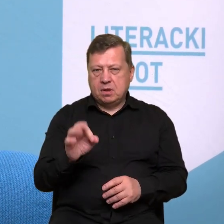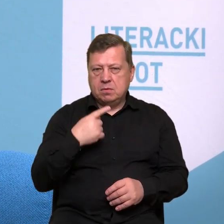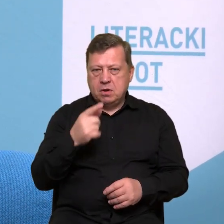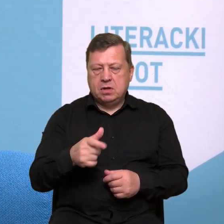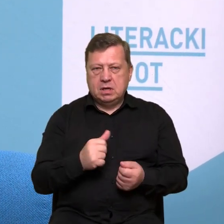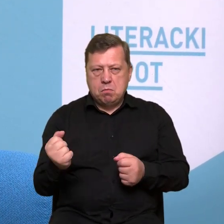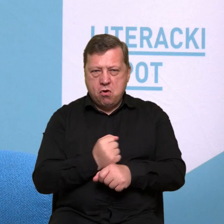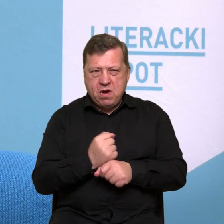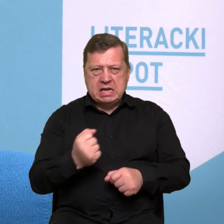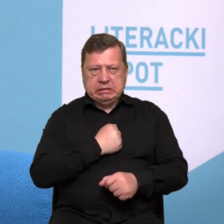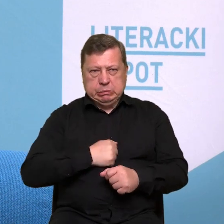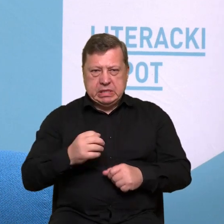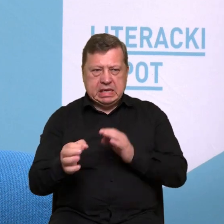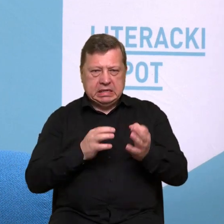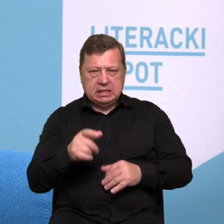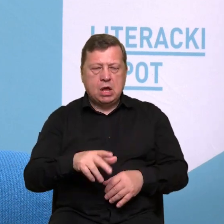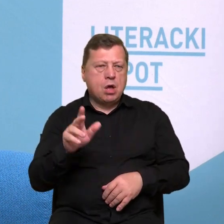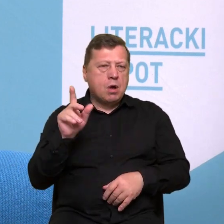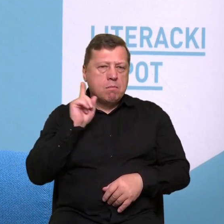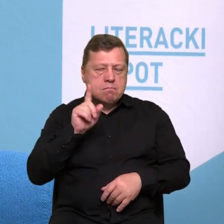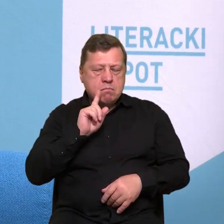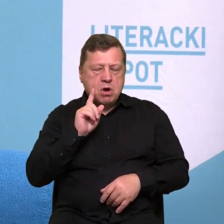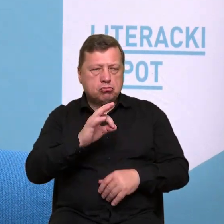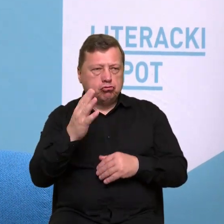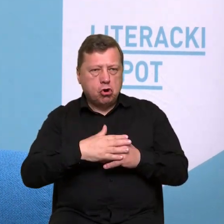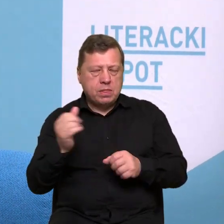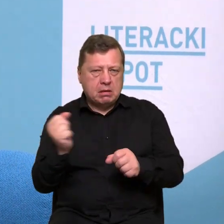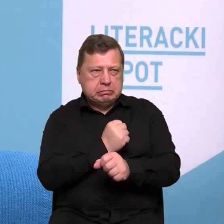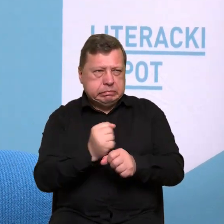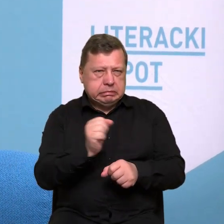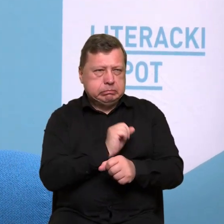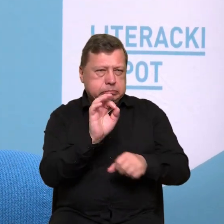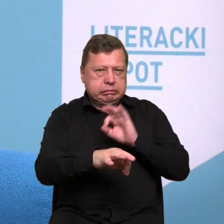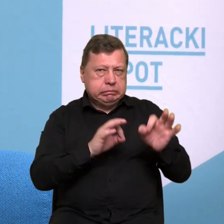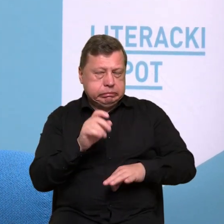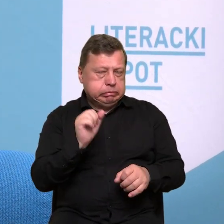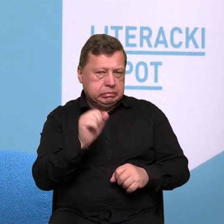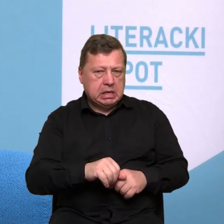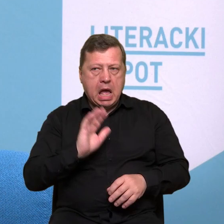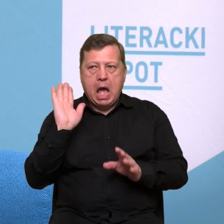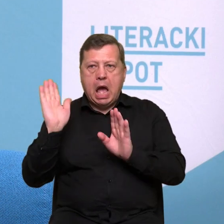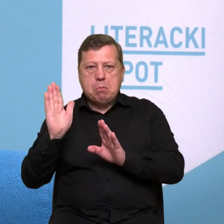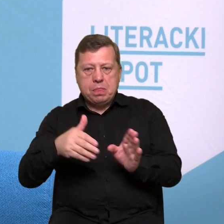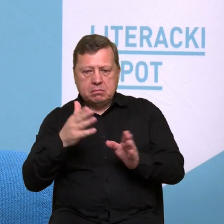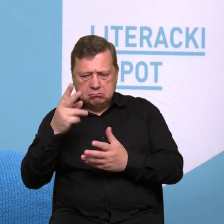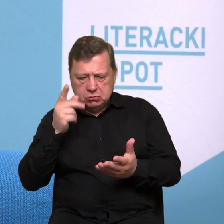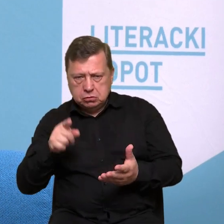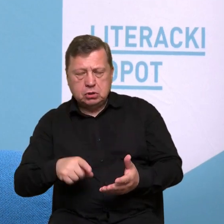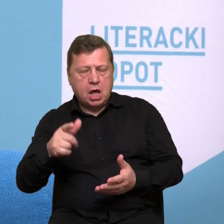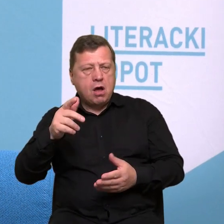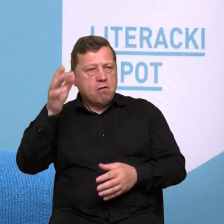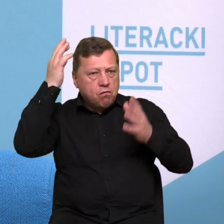poważną, smutną historię. Mąż bije żonę, a za chwilę czytamy o pielęgnacji włosów na przykład.